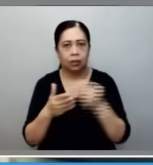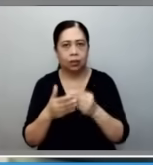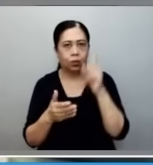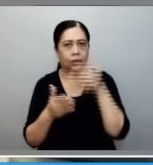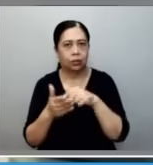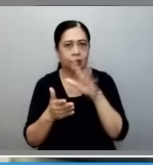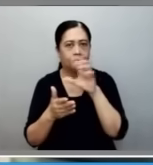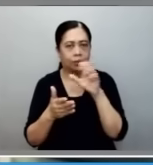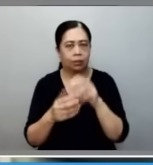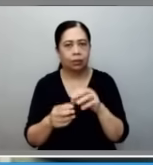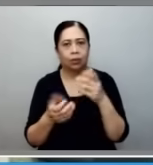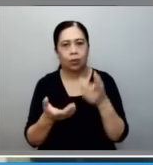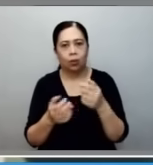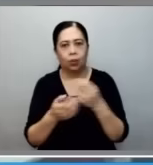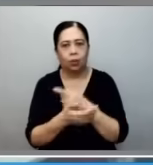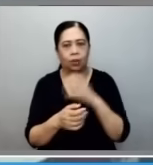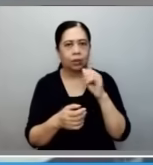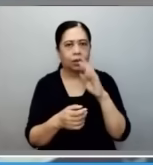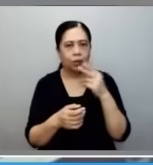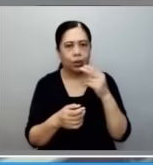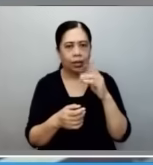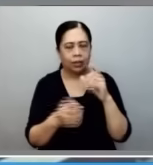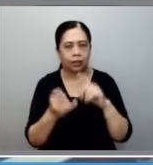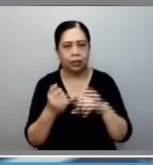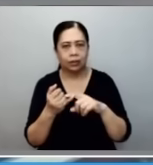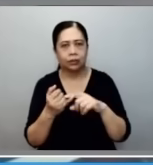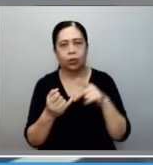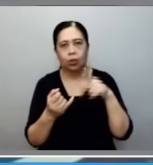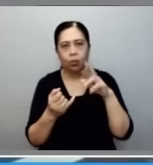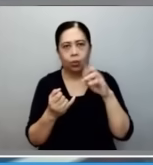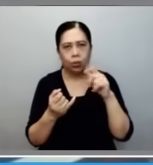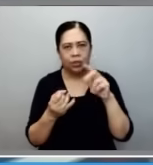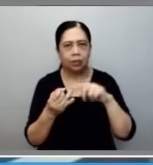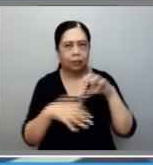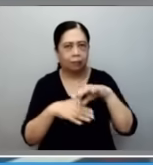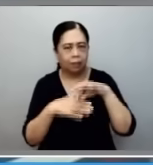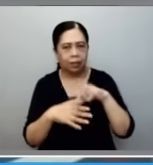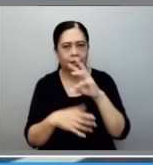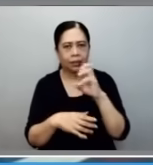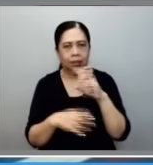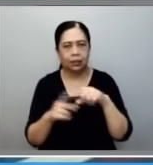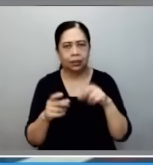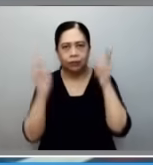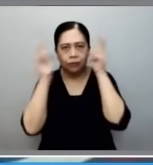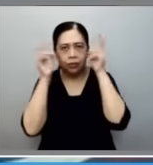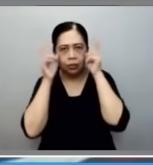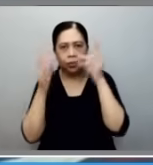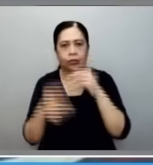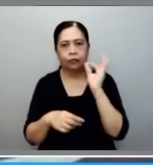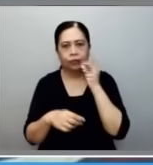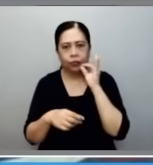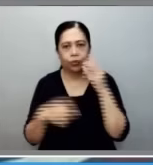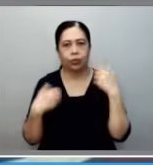pesos worth ng carbohydrate, 900 pesos worth ng protein o karne, at 600 pesos worth ng gulay at prutas. Nagkaroon pa